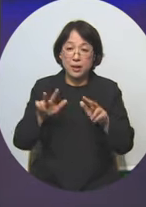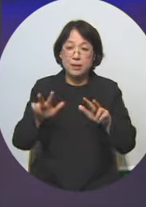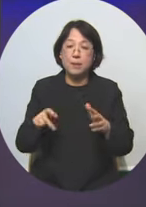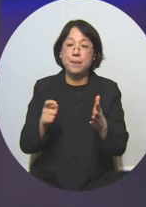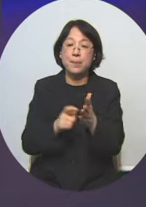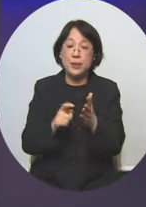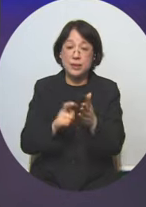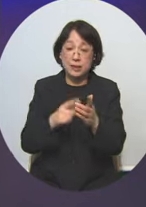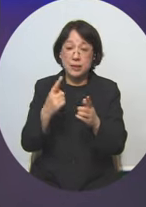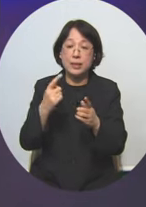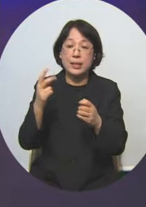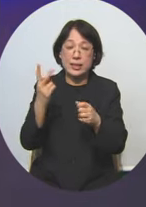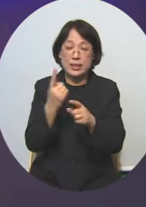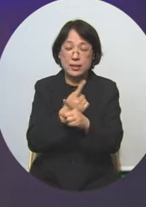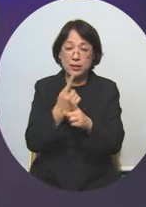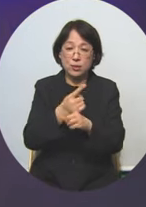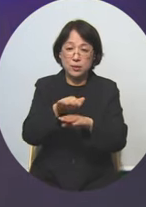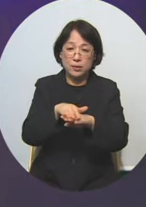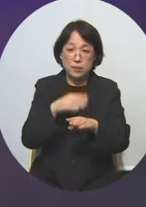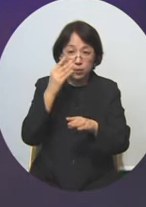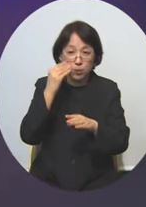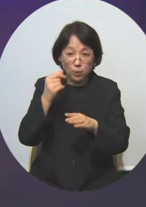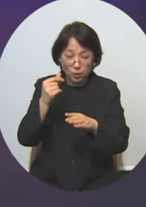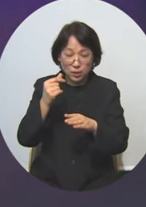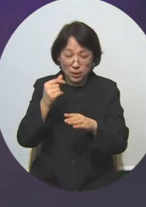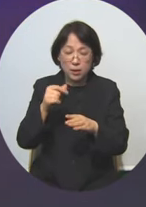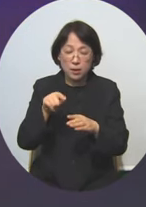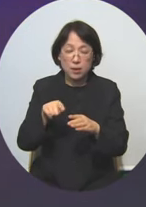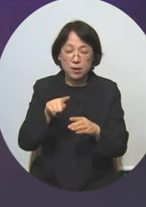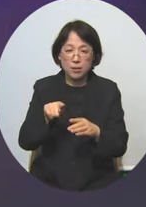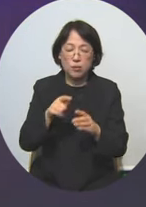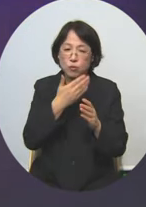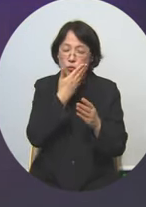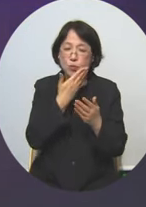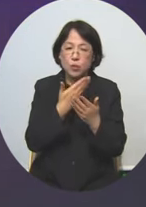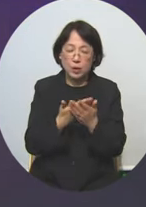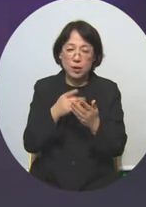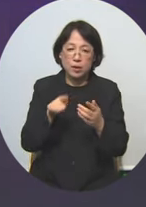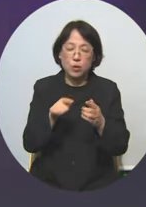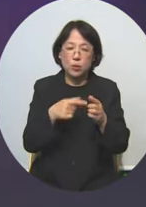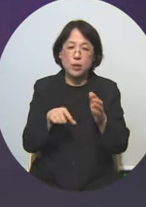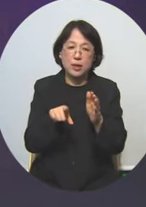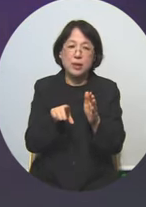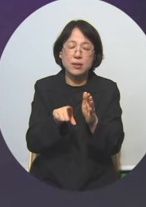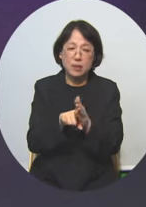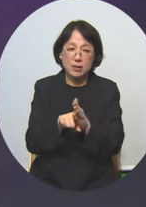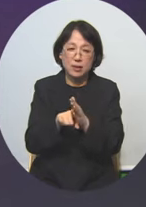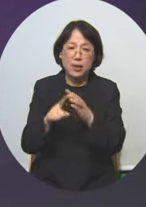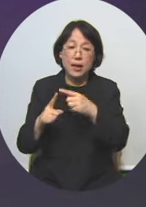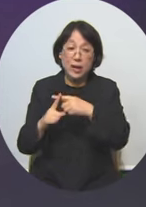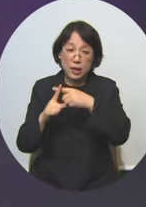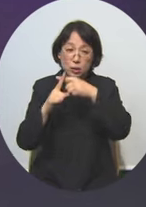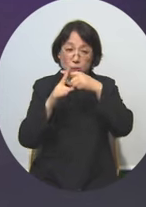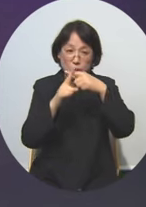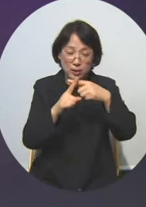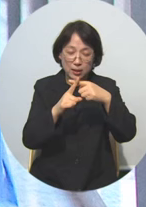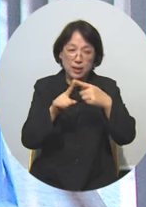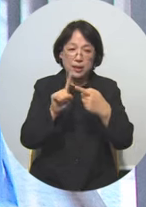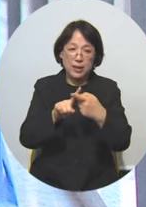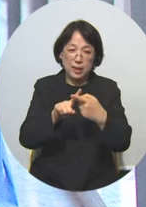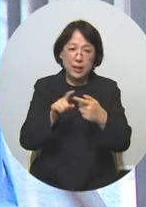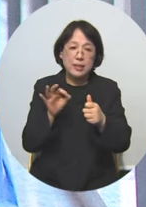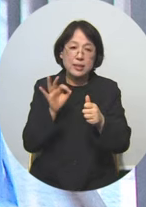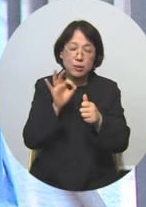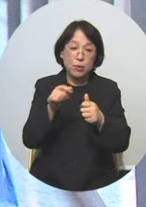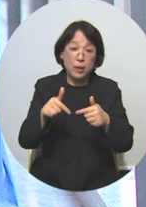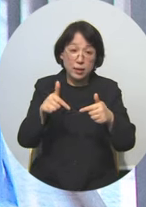어떻게 원활하게 유지할 것이냐, 이게 관건이라고 볼 수 있는데요. 정부가 이걸 위해서 간호사에 대한 지원을 확대하기로 했죠. 네, 그렇습니다.